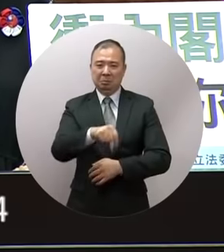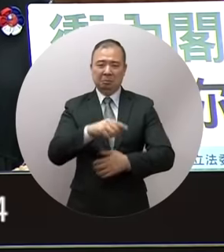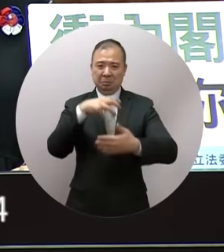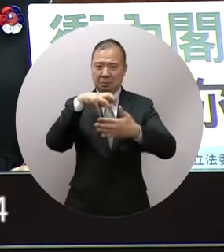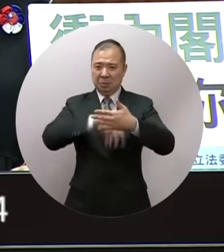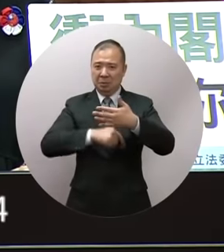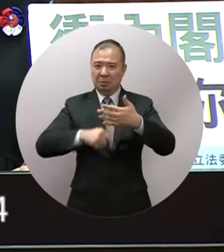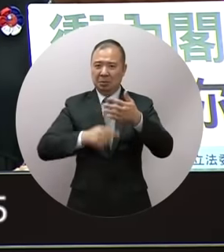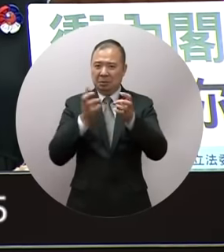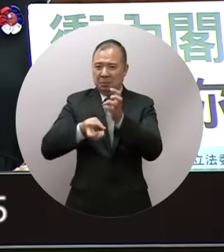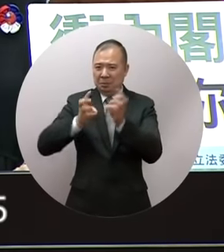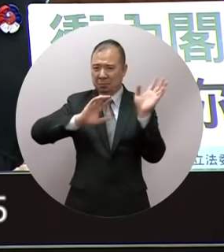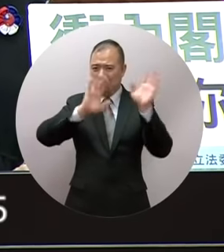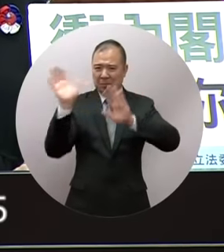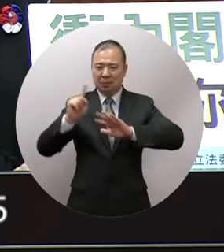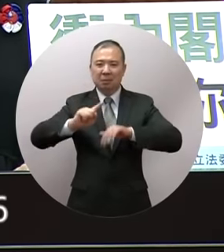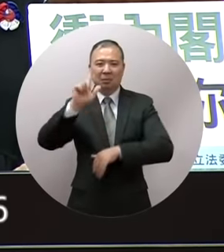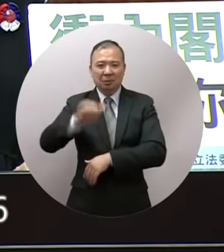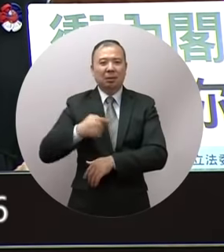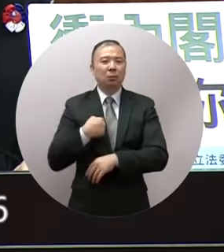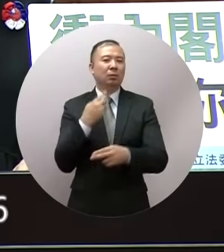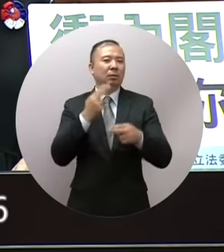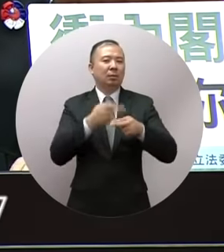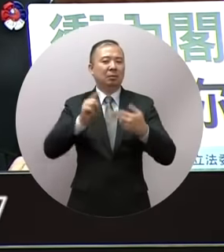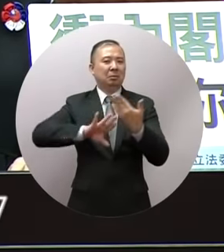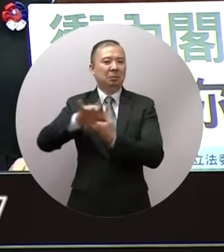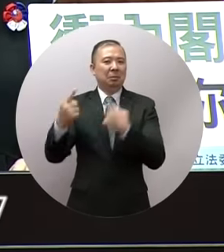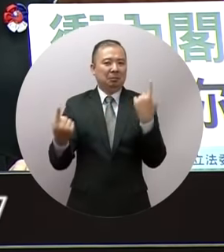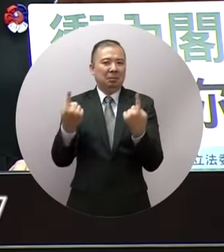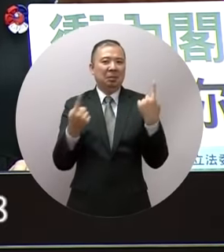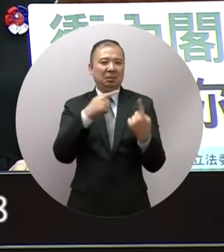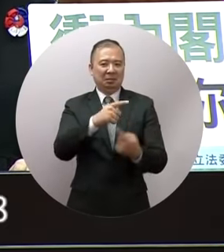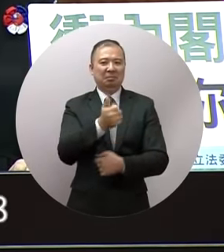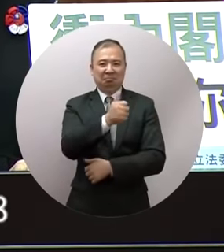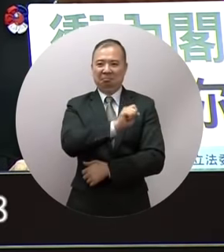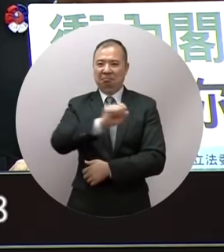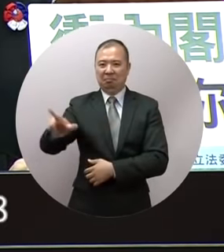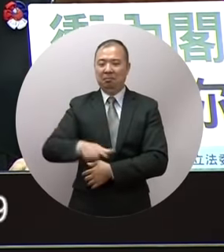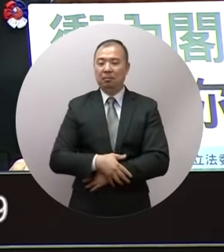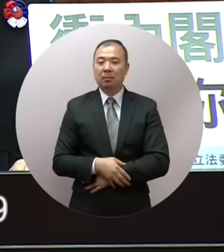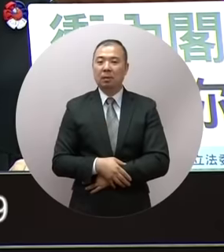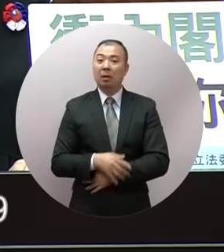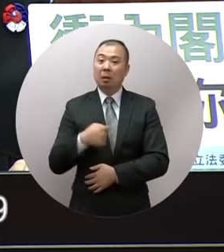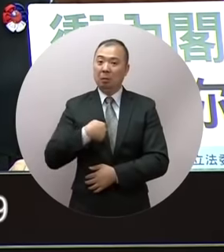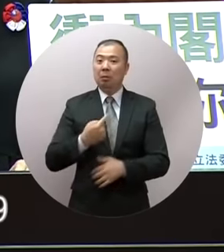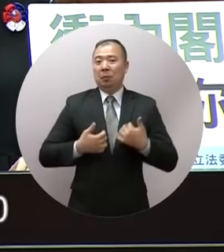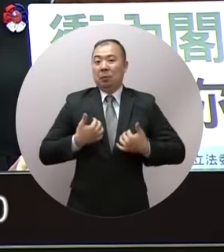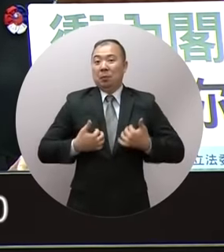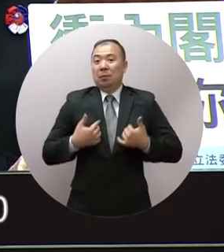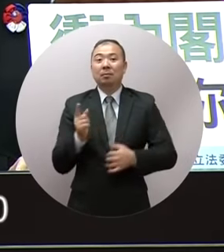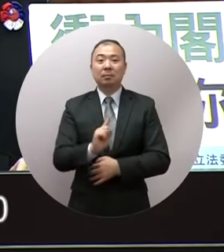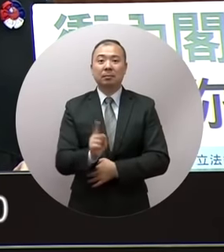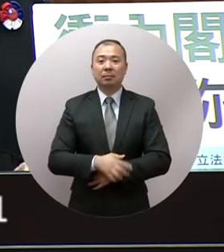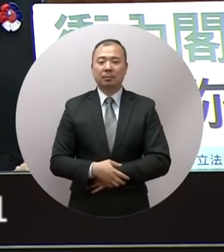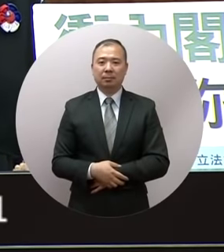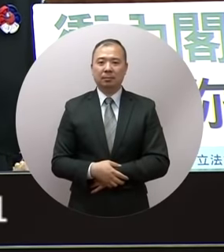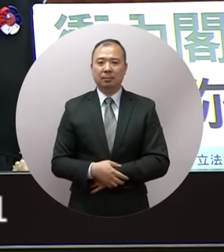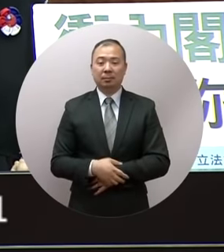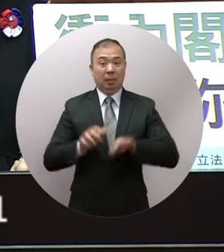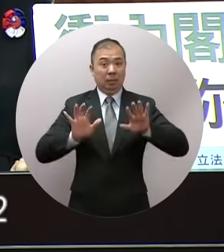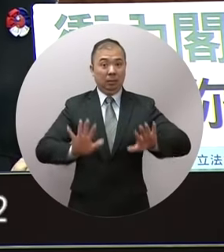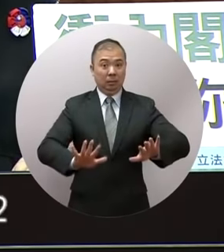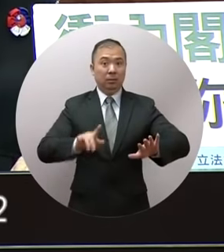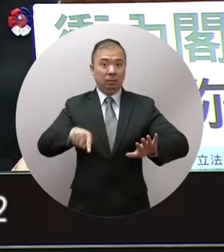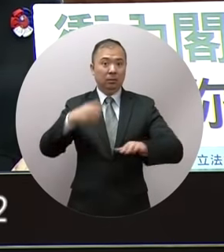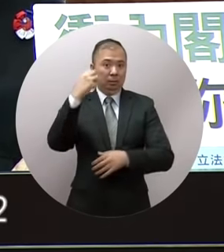信这个苦啊会比其他人少多了啊。其实我也蛮高兴的，因为在这次的新阁